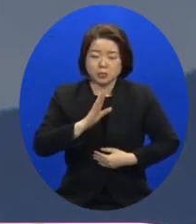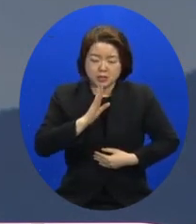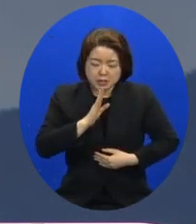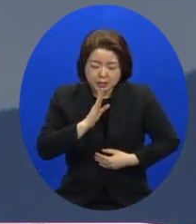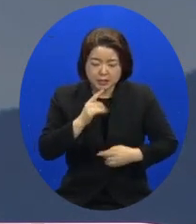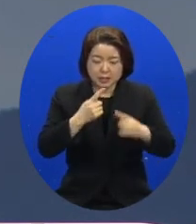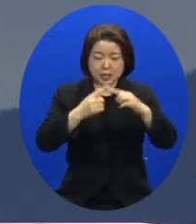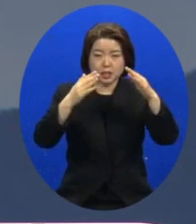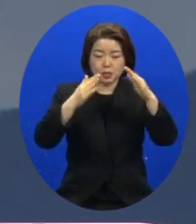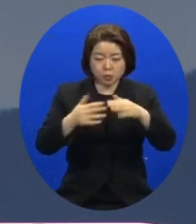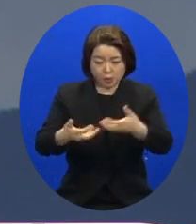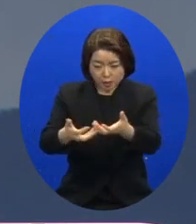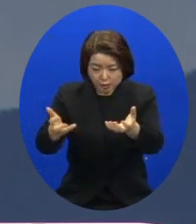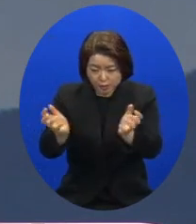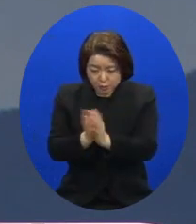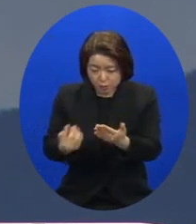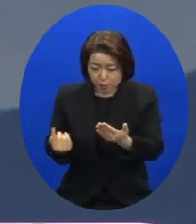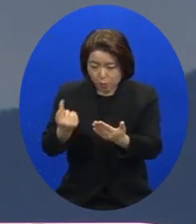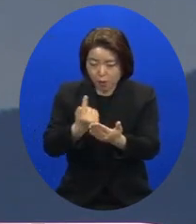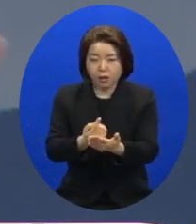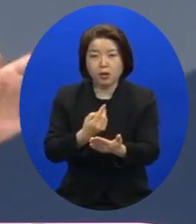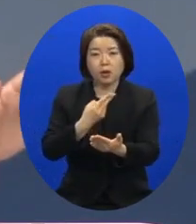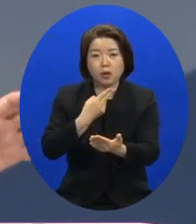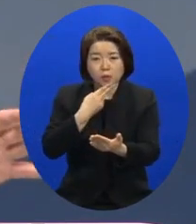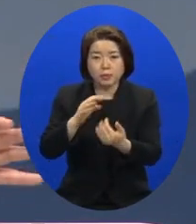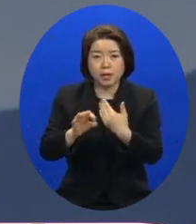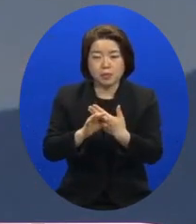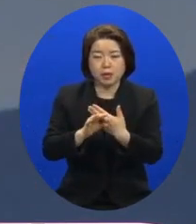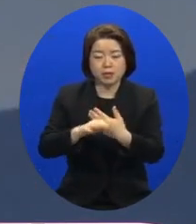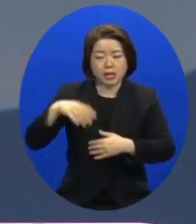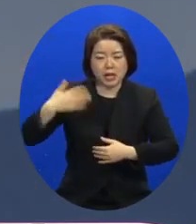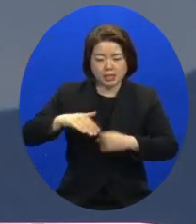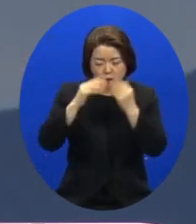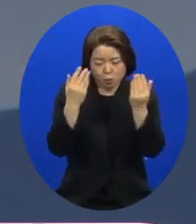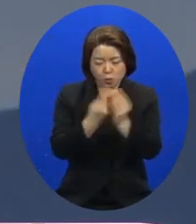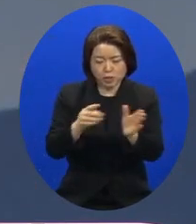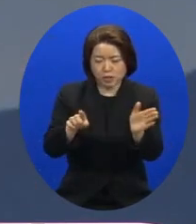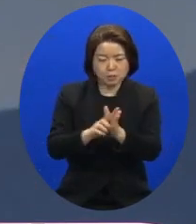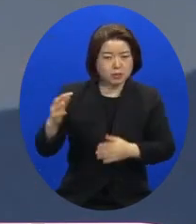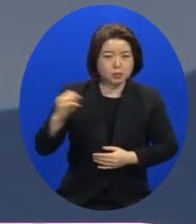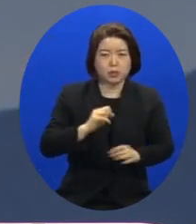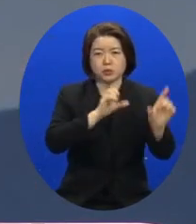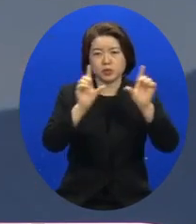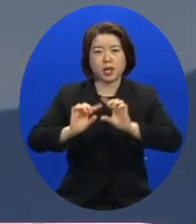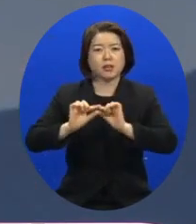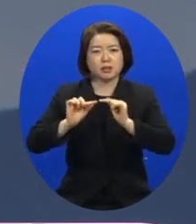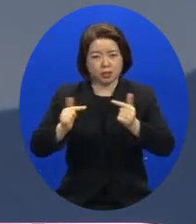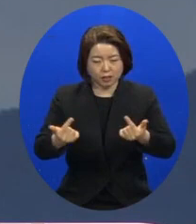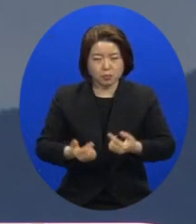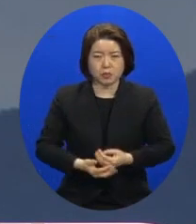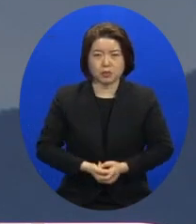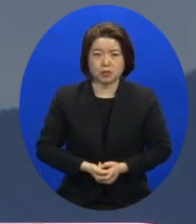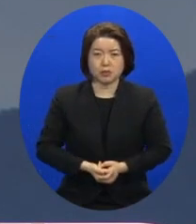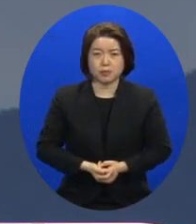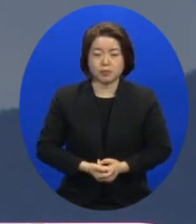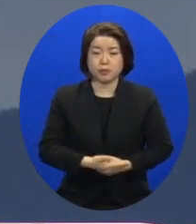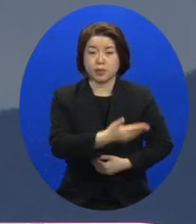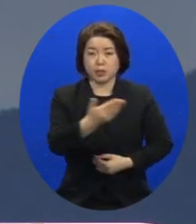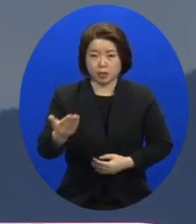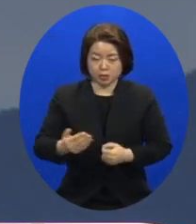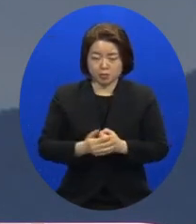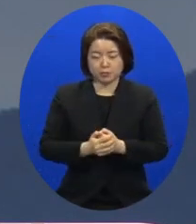공동체에 속해지지 않았다면 아직은 여러분은 온전한 믿음으로 사는 게 아닙니다. 여러분, 아유,